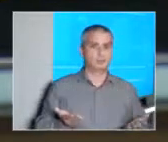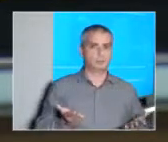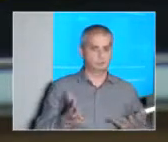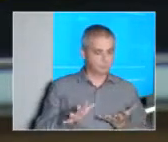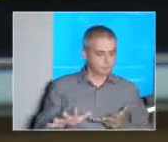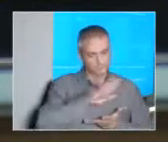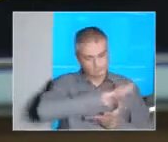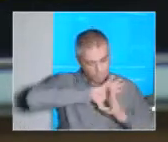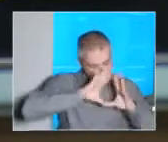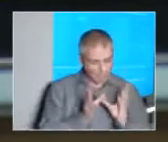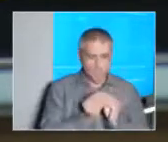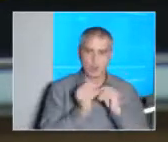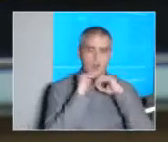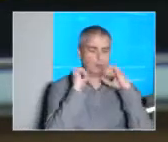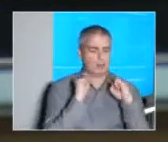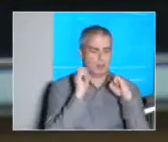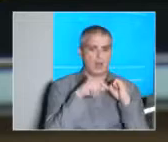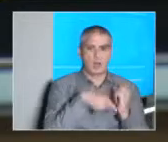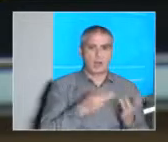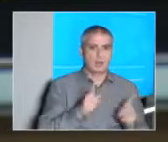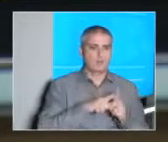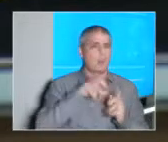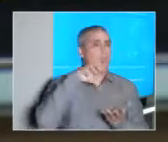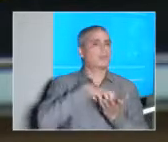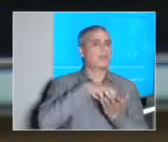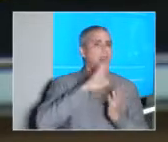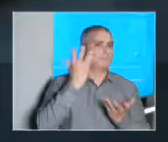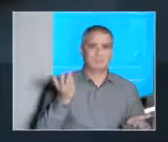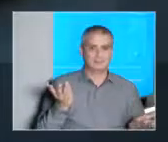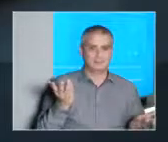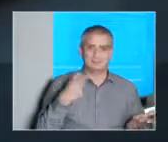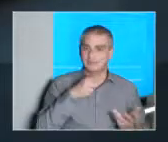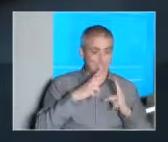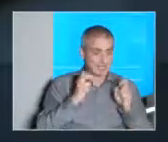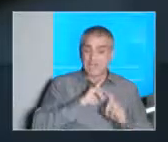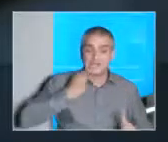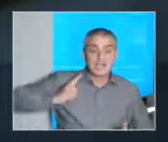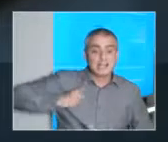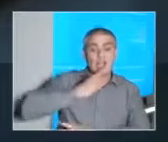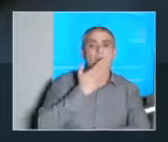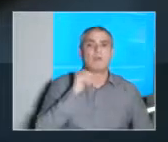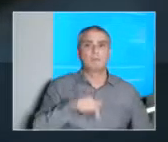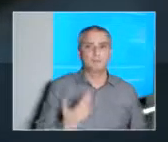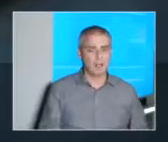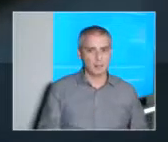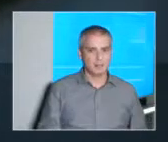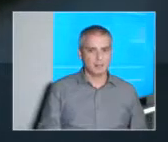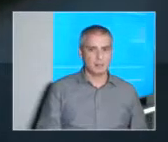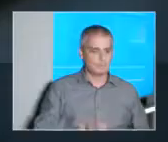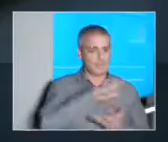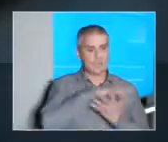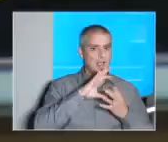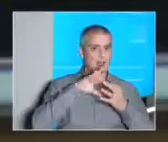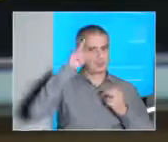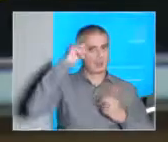רקמה שלמה שנשענת על התחנה המרכזית שלנו. אנחנו להזכירך, העיר הרחוקה ביותר במדינת ישראל